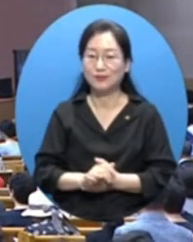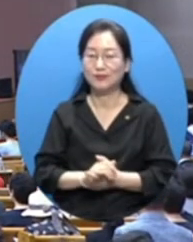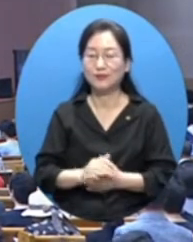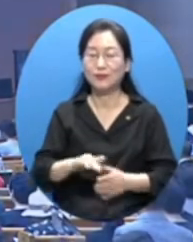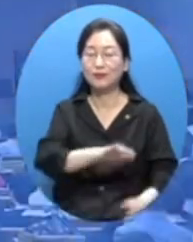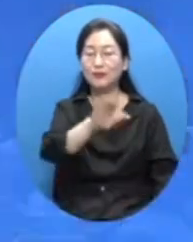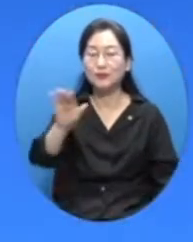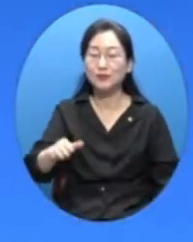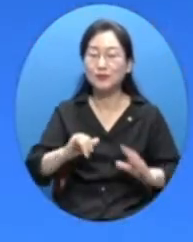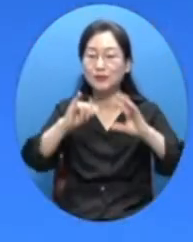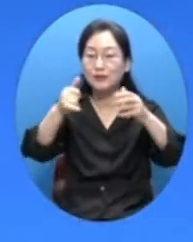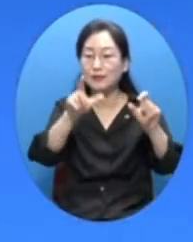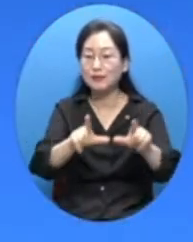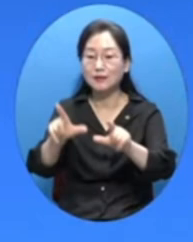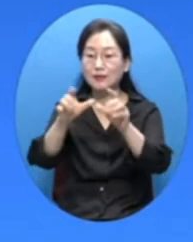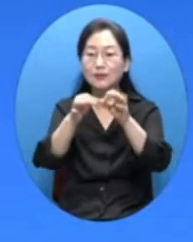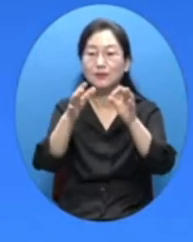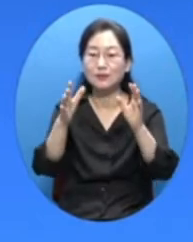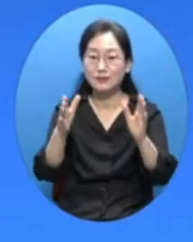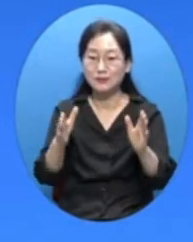우리가 이 세상 살아간 동안에